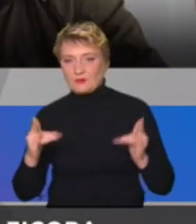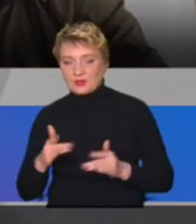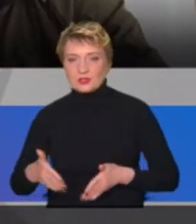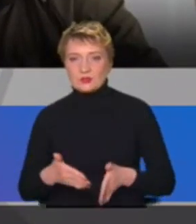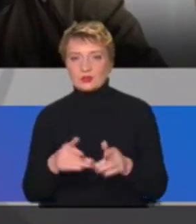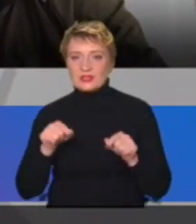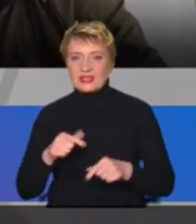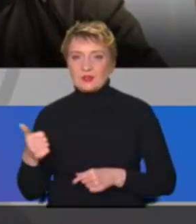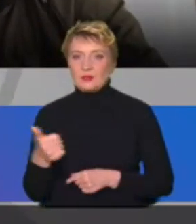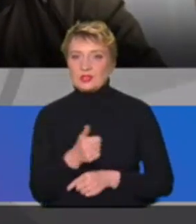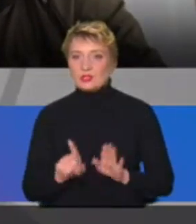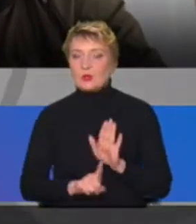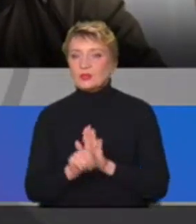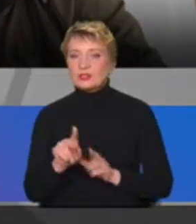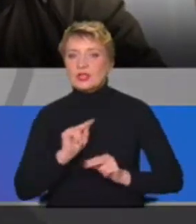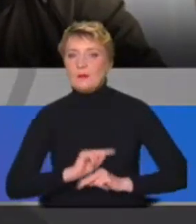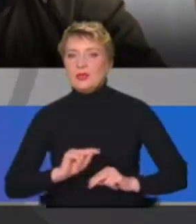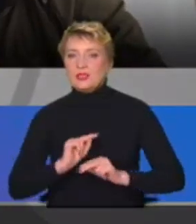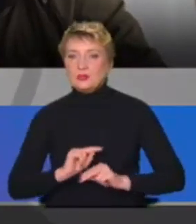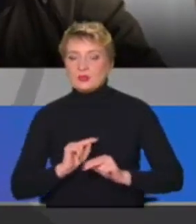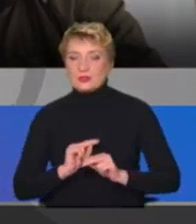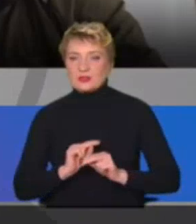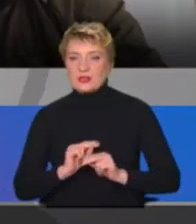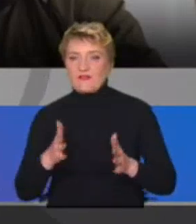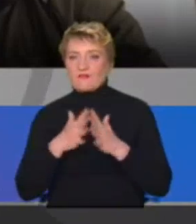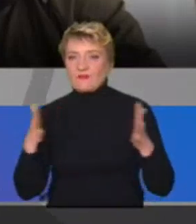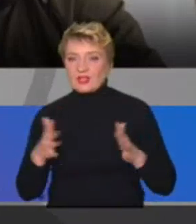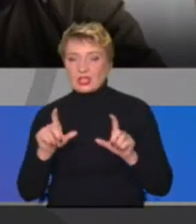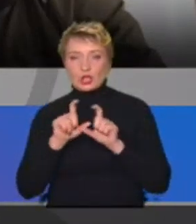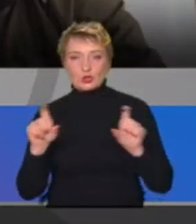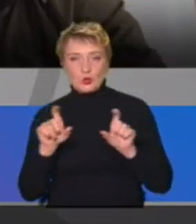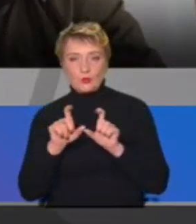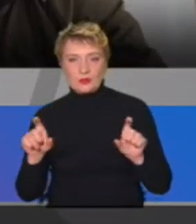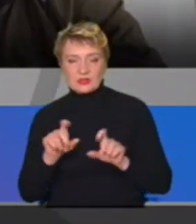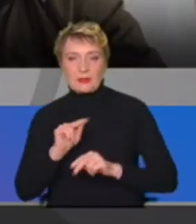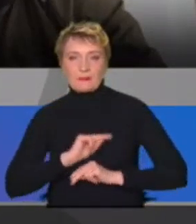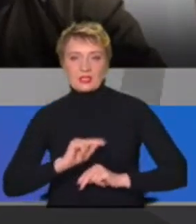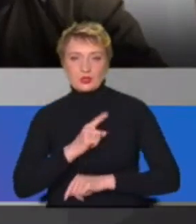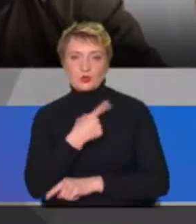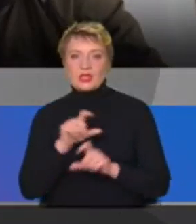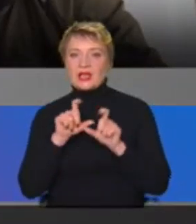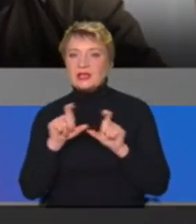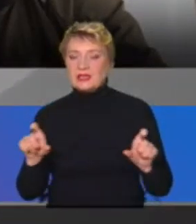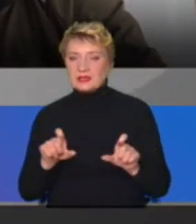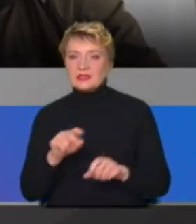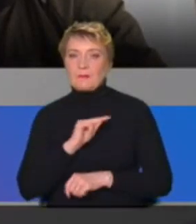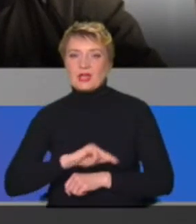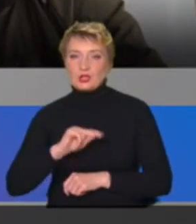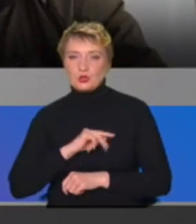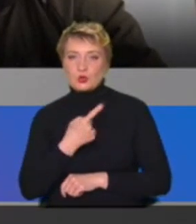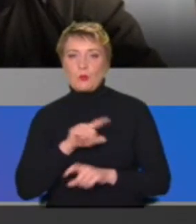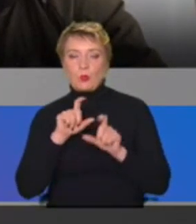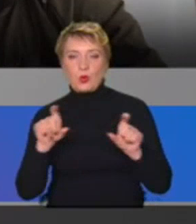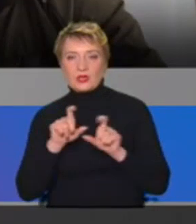цьому тижні вже починають працювати великі супермаркети, працює лікарня, працює поліклініка, працюють